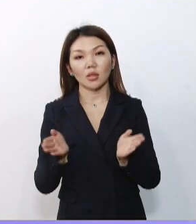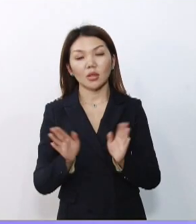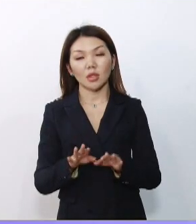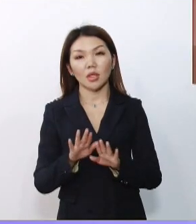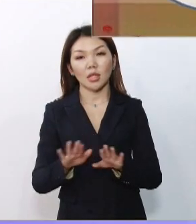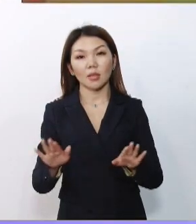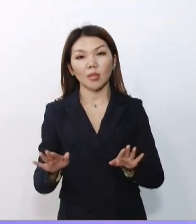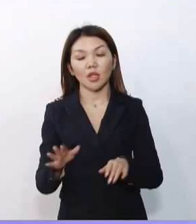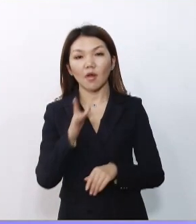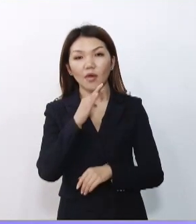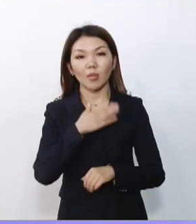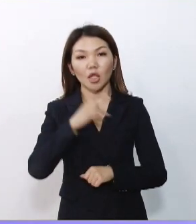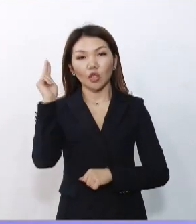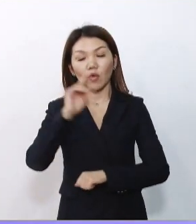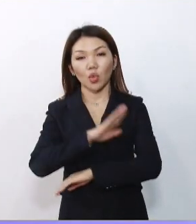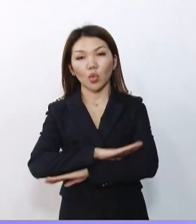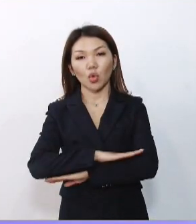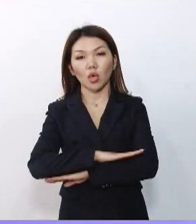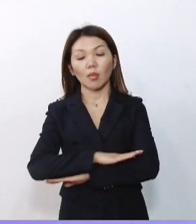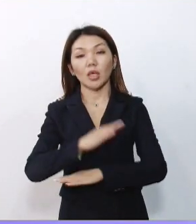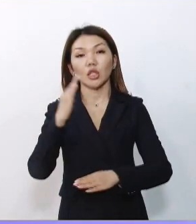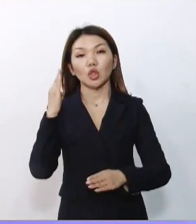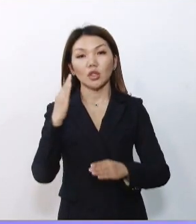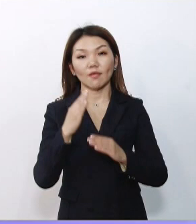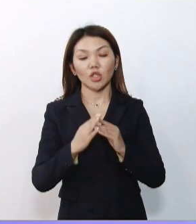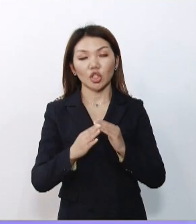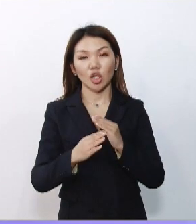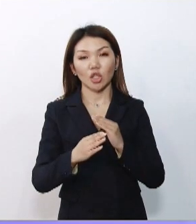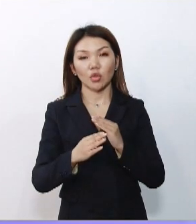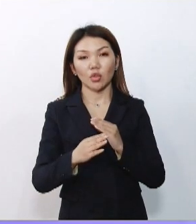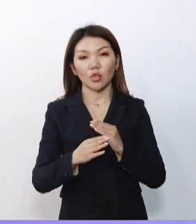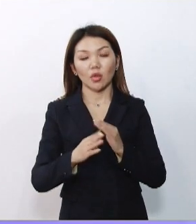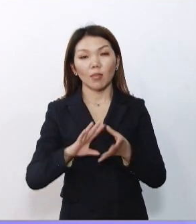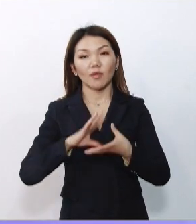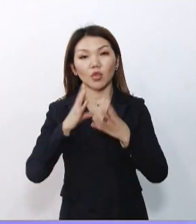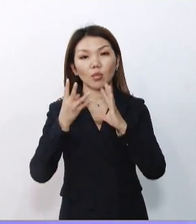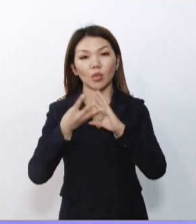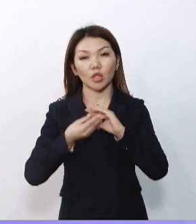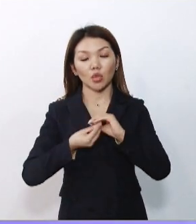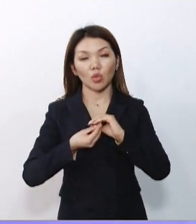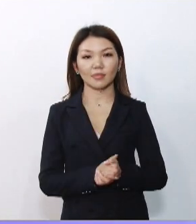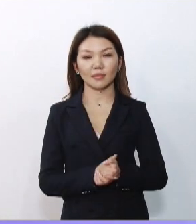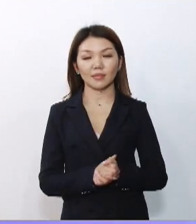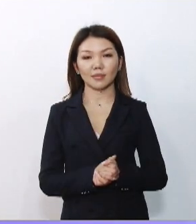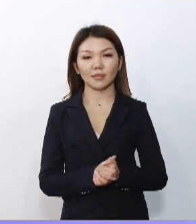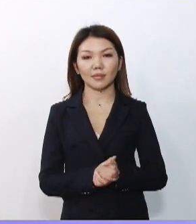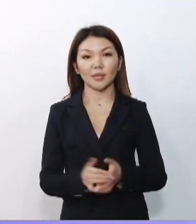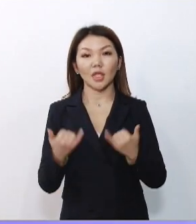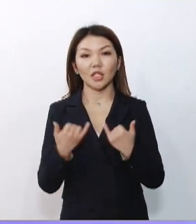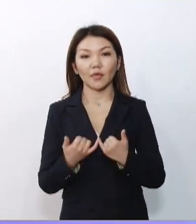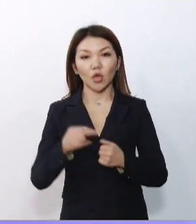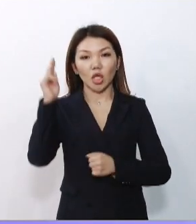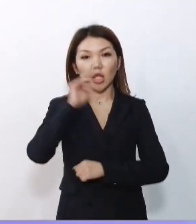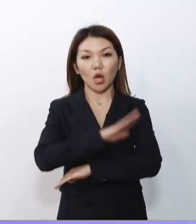Ребята, время нашего урока подошло к завершению. Давайте подведем итог. Сегодня